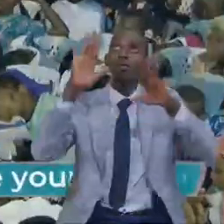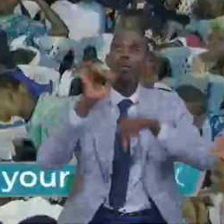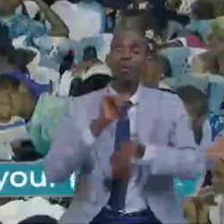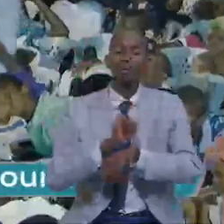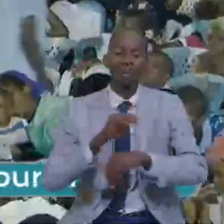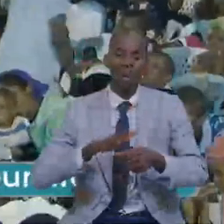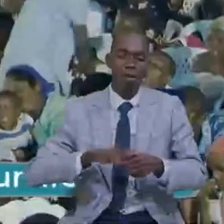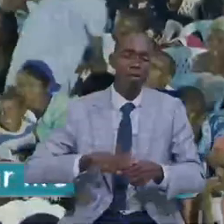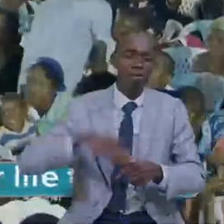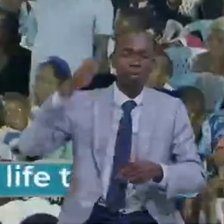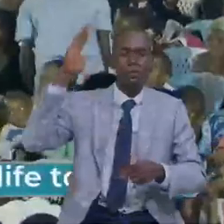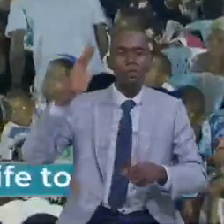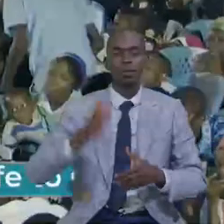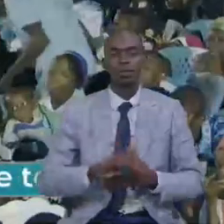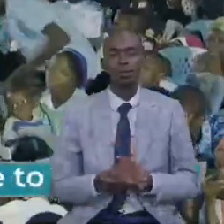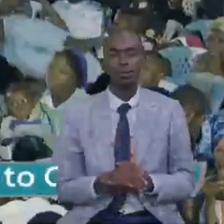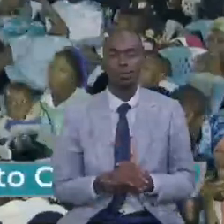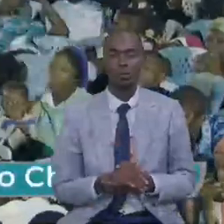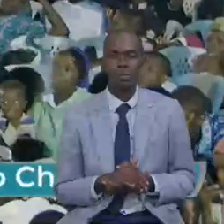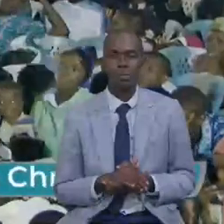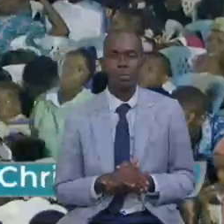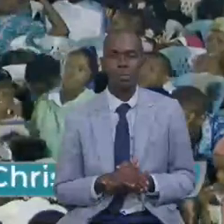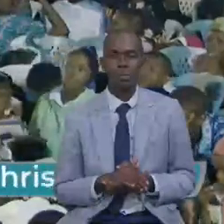crayon explosion ce soir